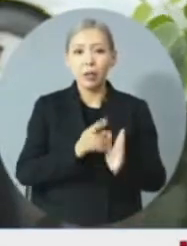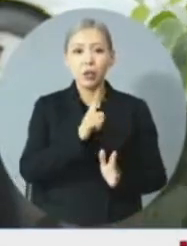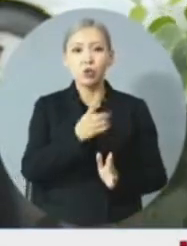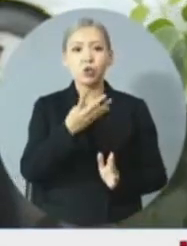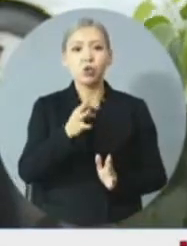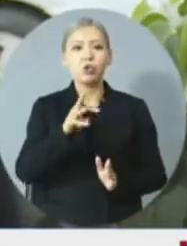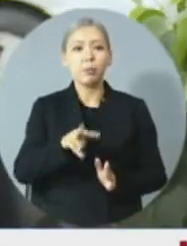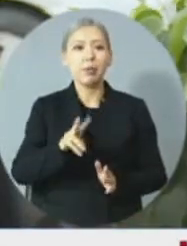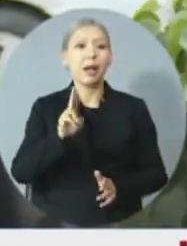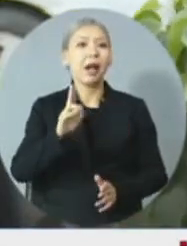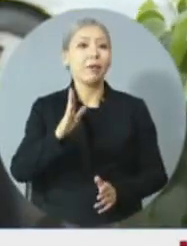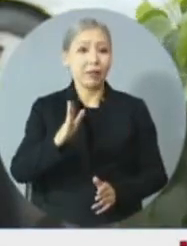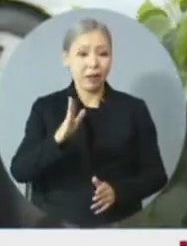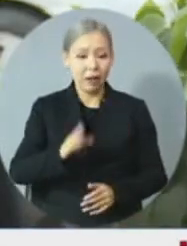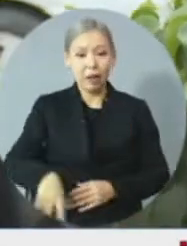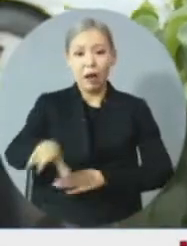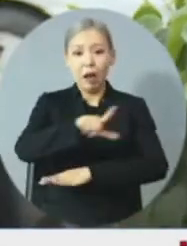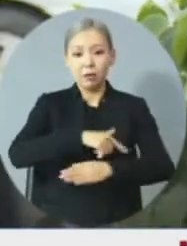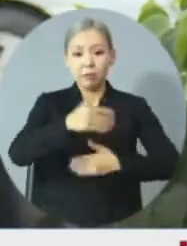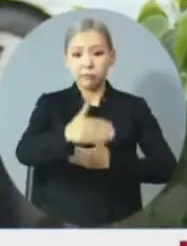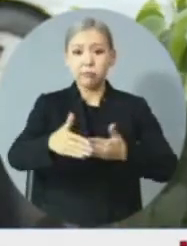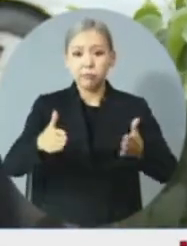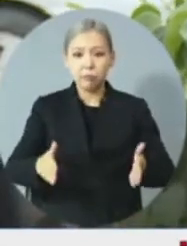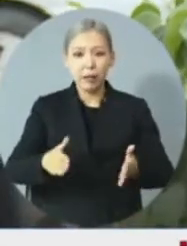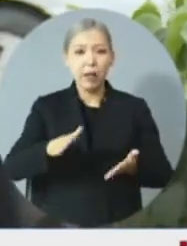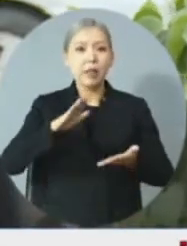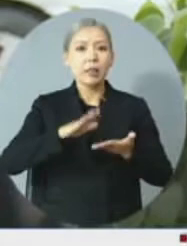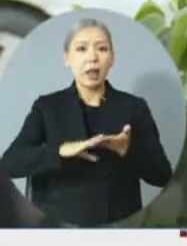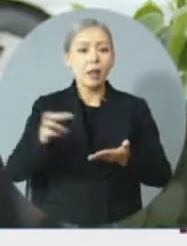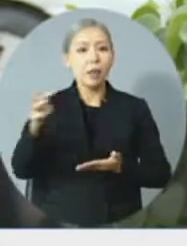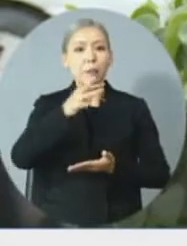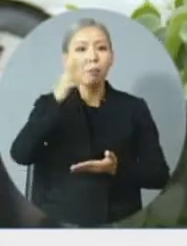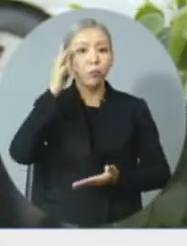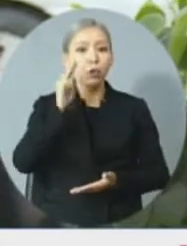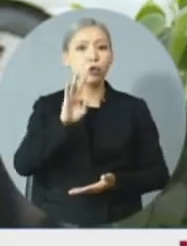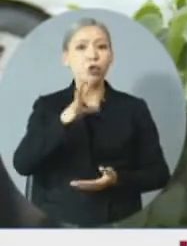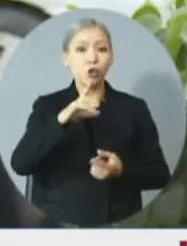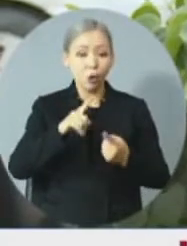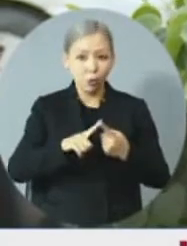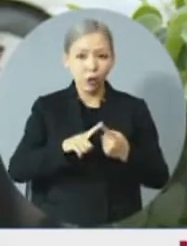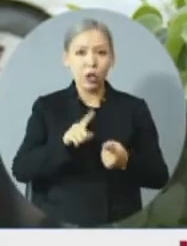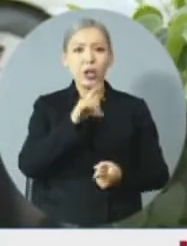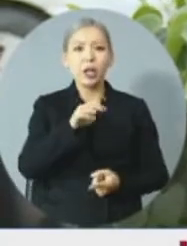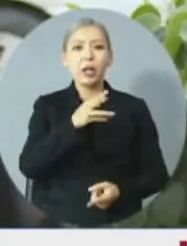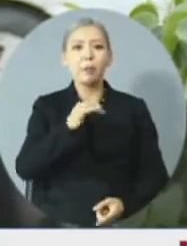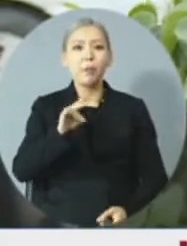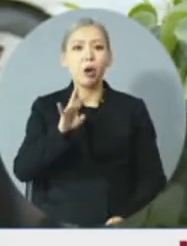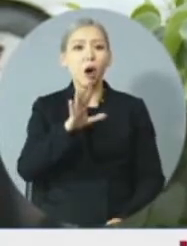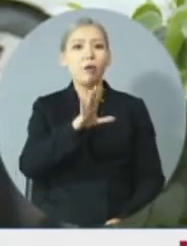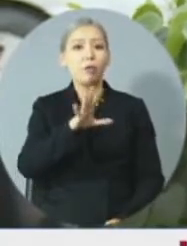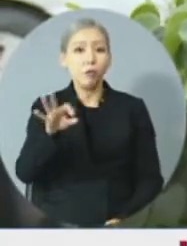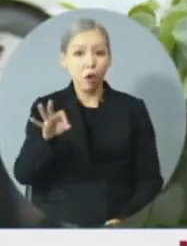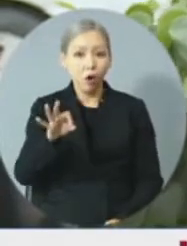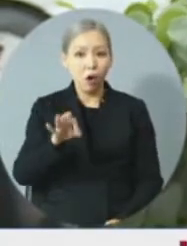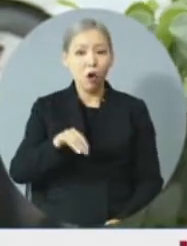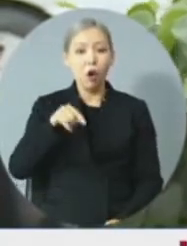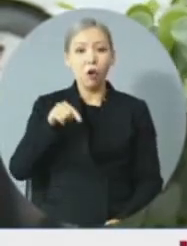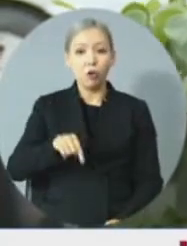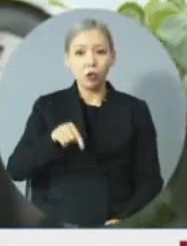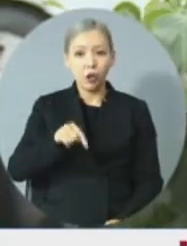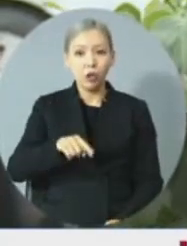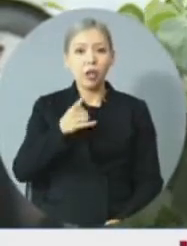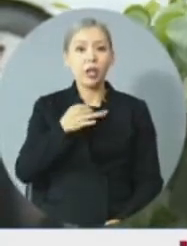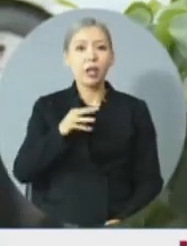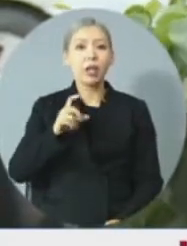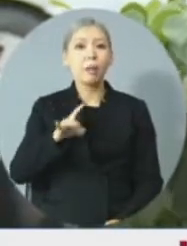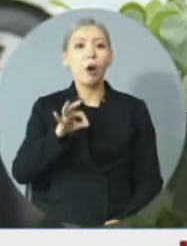квадрат талбай бүхий танин мэдхүйн том төв дэлүүн болдог хэмрээ овоо одоо өнөөдрийн бага хэмрээ овон дээр байгаа